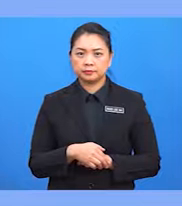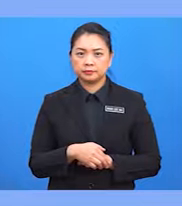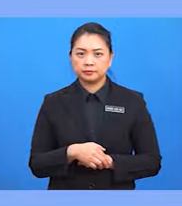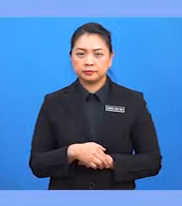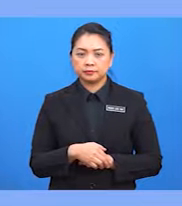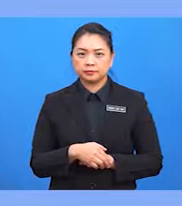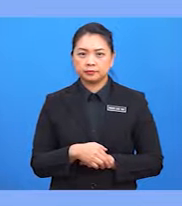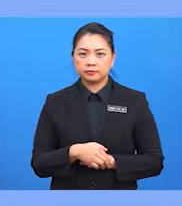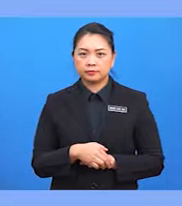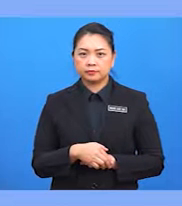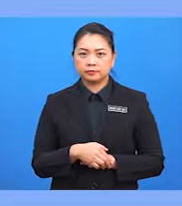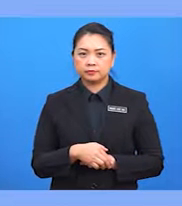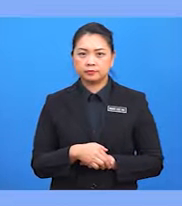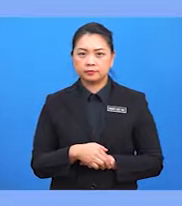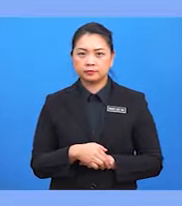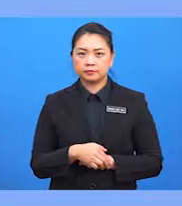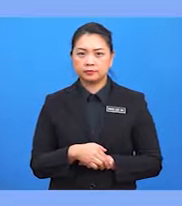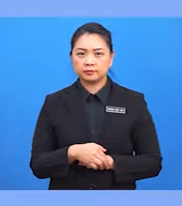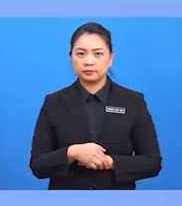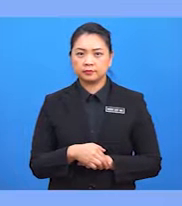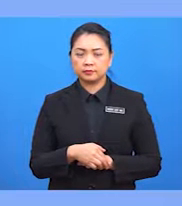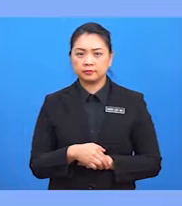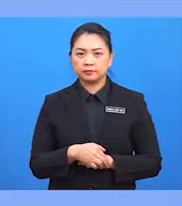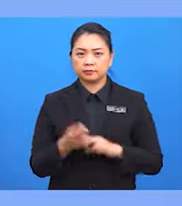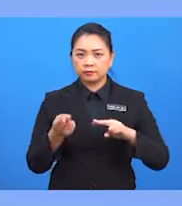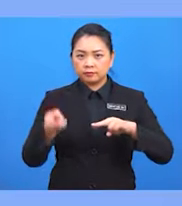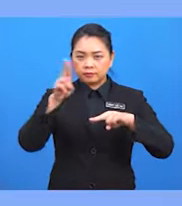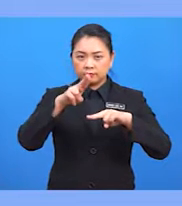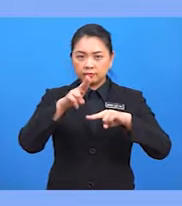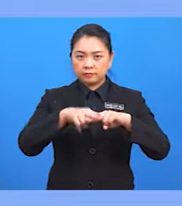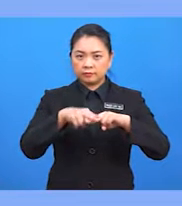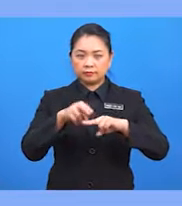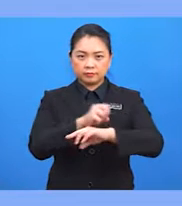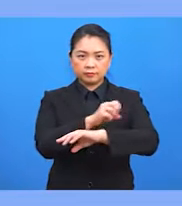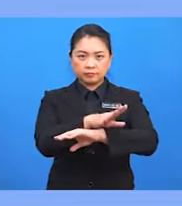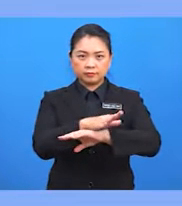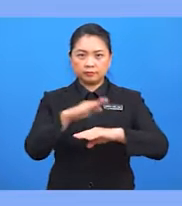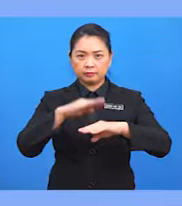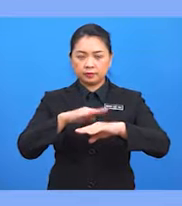Kecilkan brush dan tambahkan kesan bayang di bawah potongan atas.